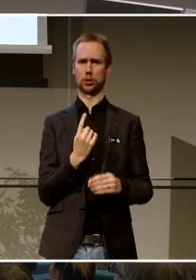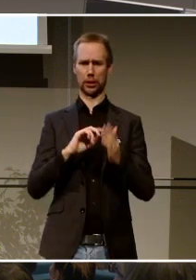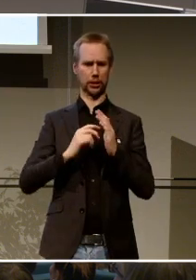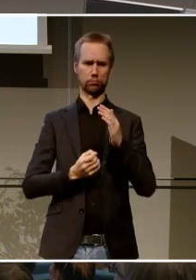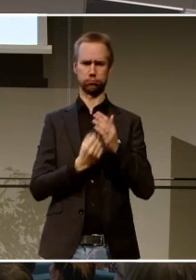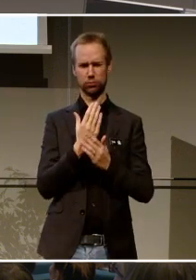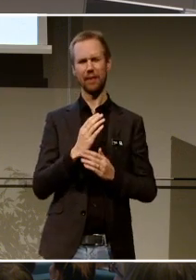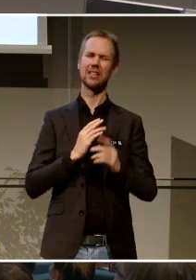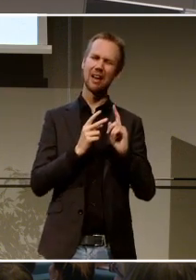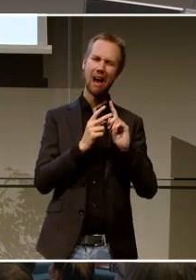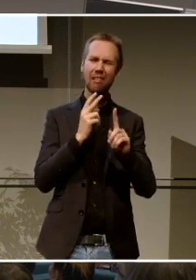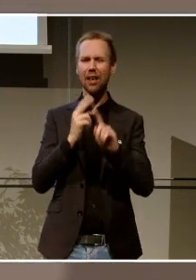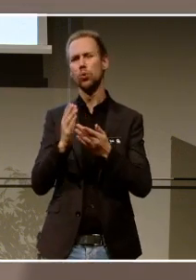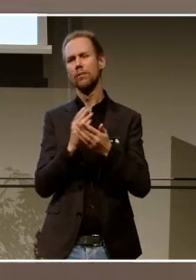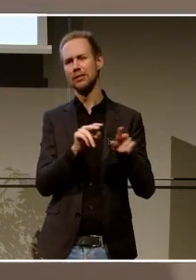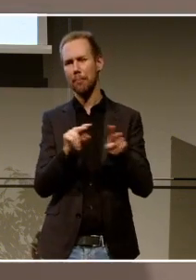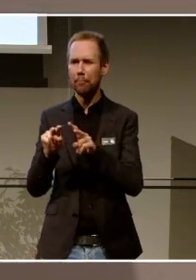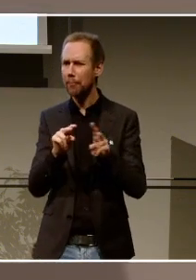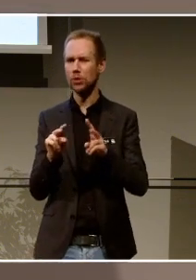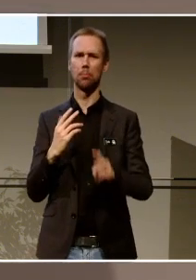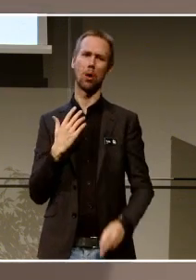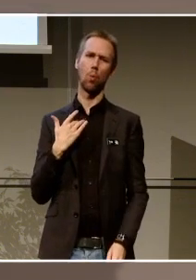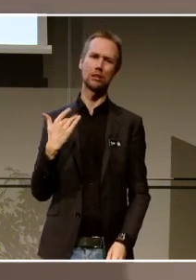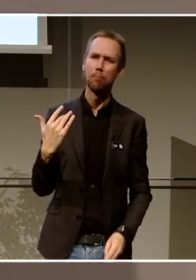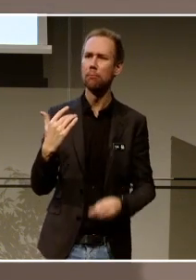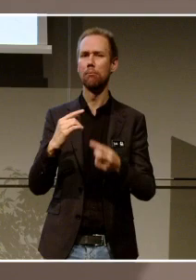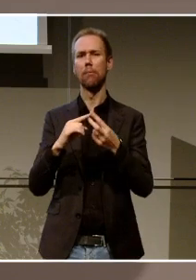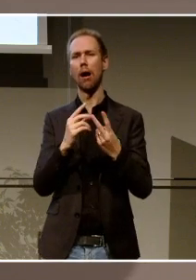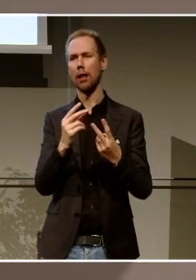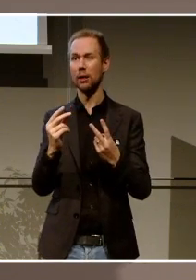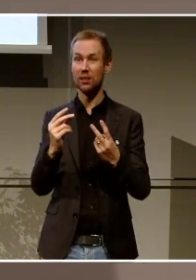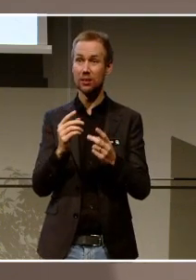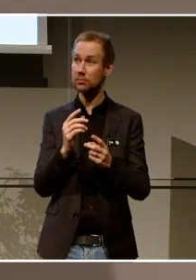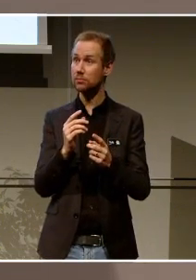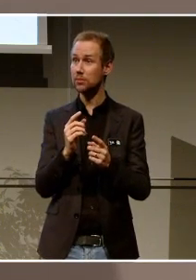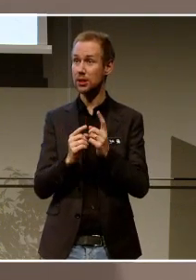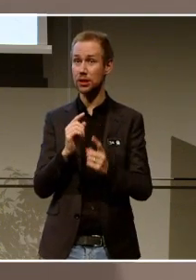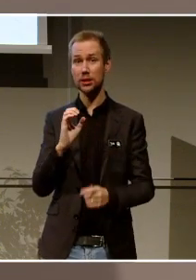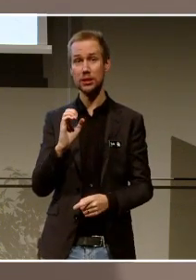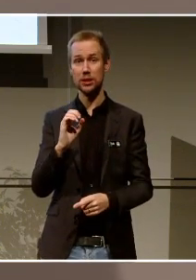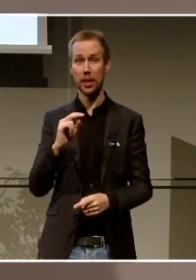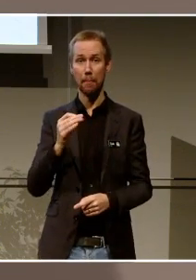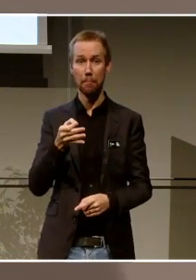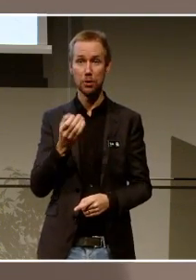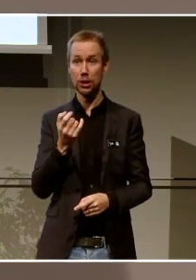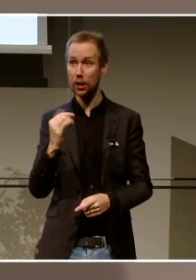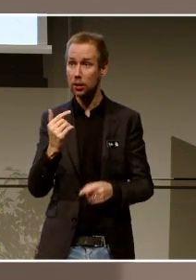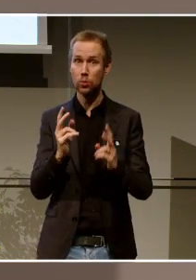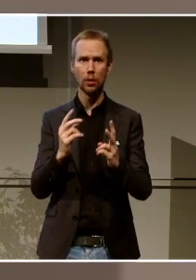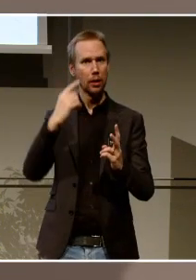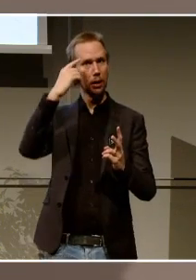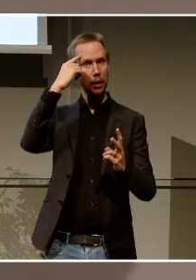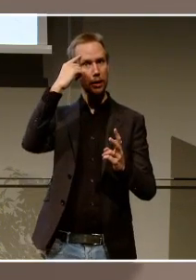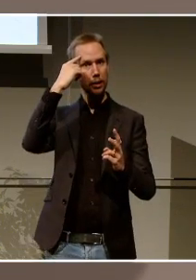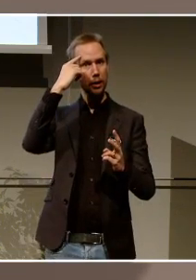annan snarlik teknik som WhatsApp och sådana där tjänster. Snapchat kanske. Det var att man tänkte att